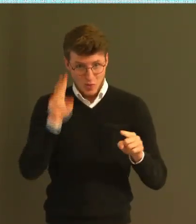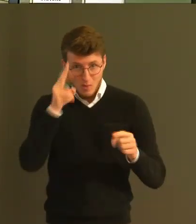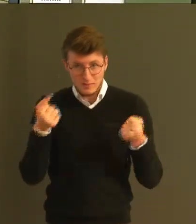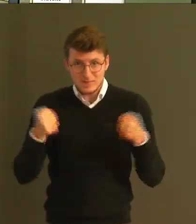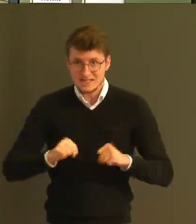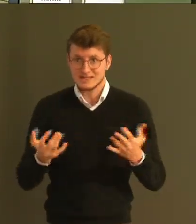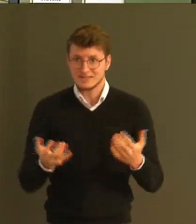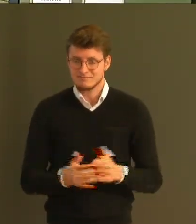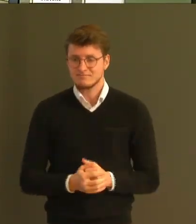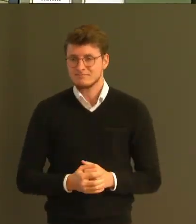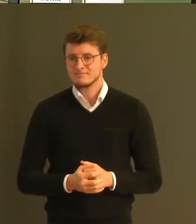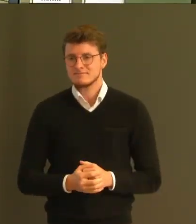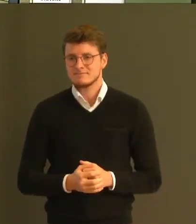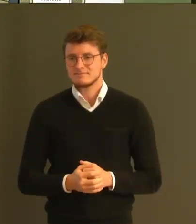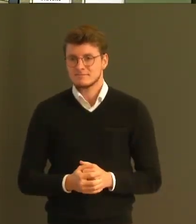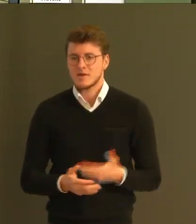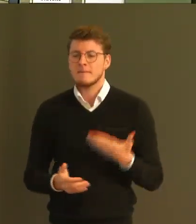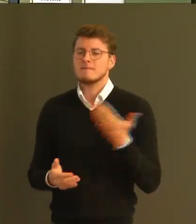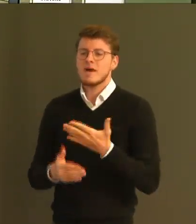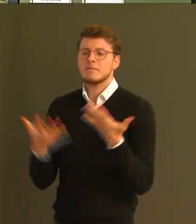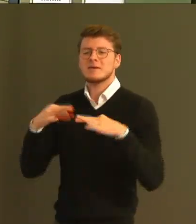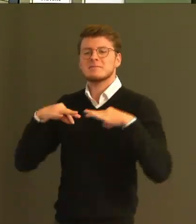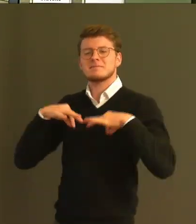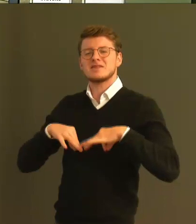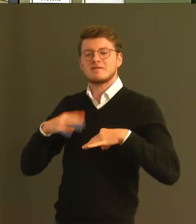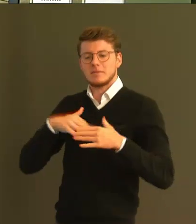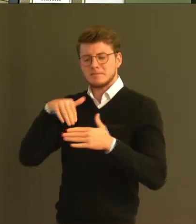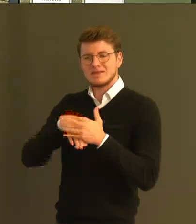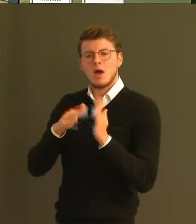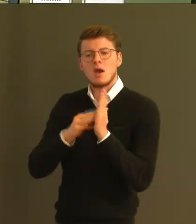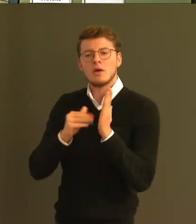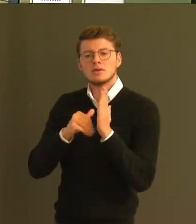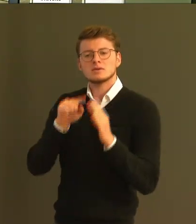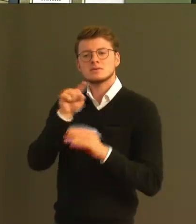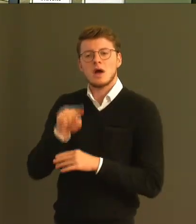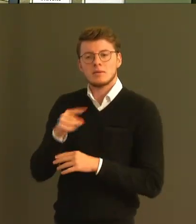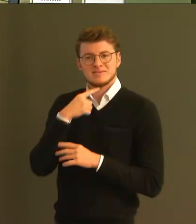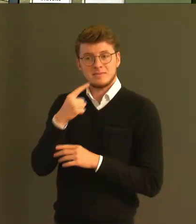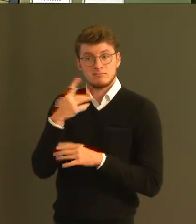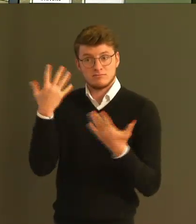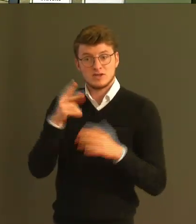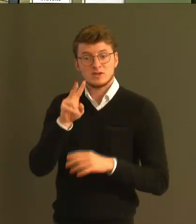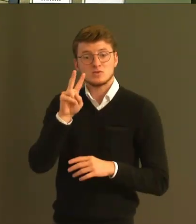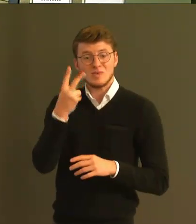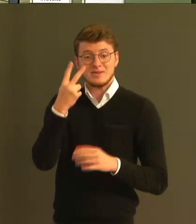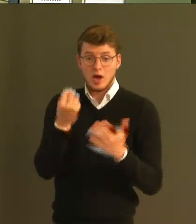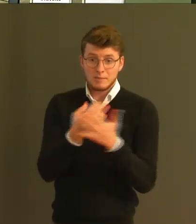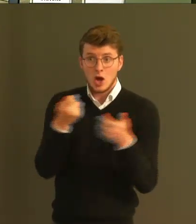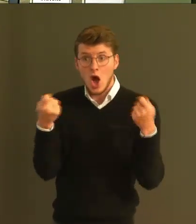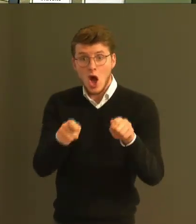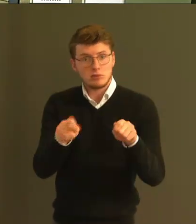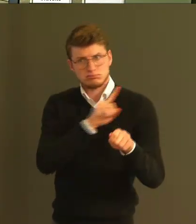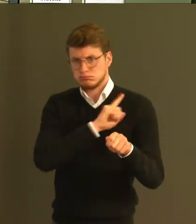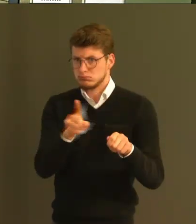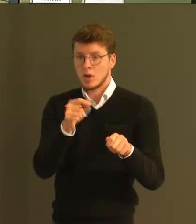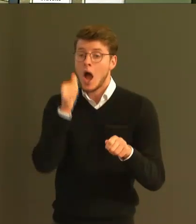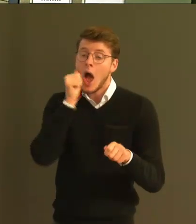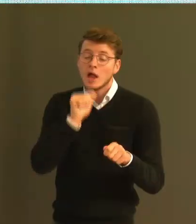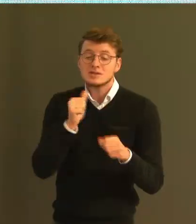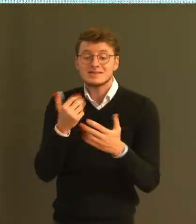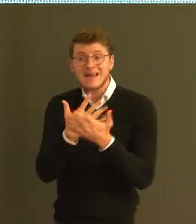administré been like that any silverstone devant l'entrée d'un lock down the needs of thunder de steyn partie du